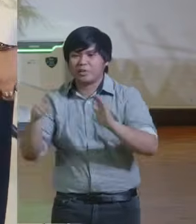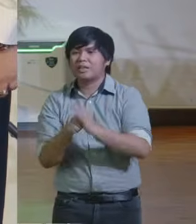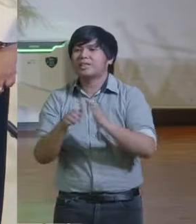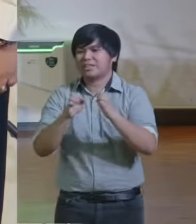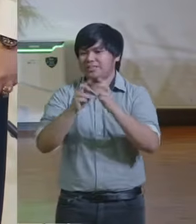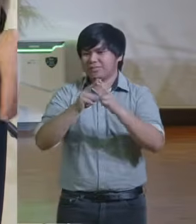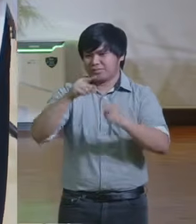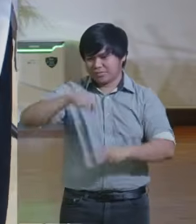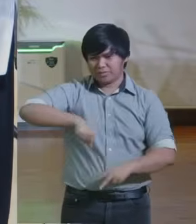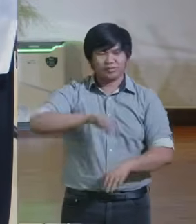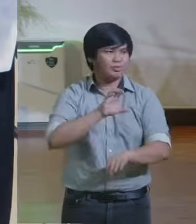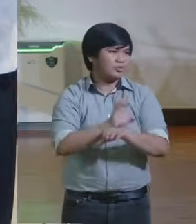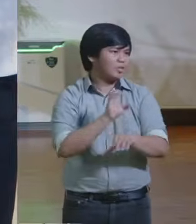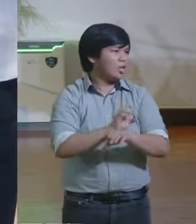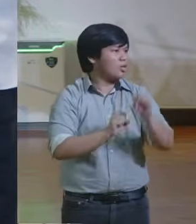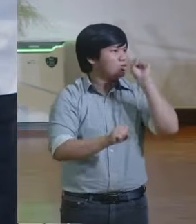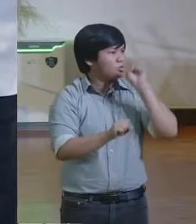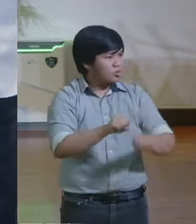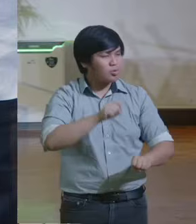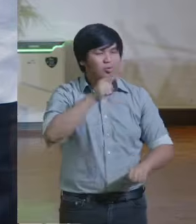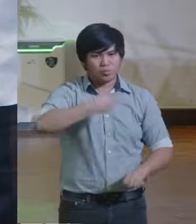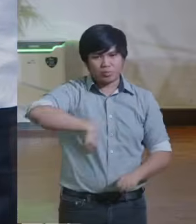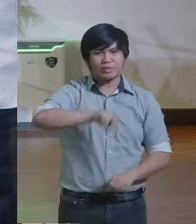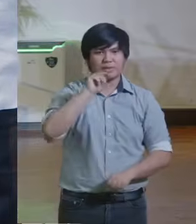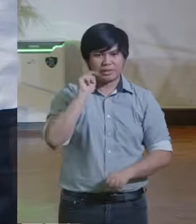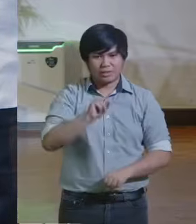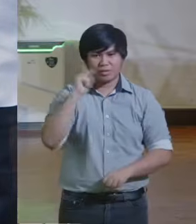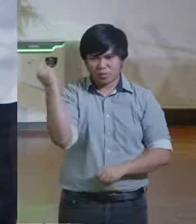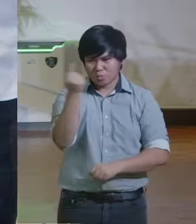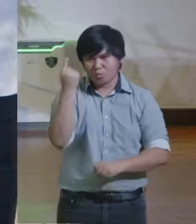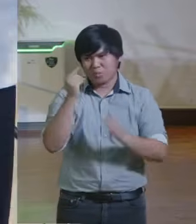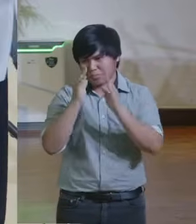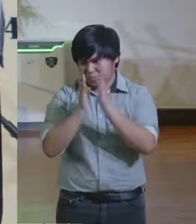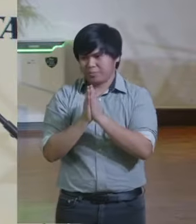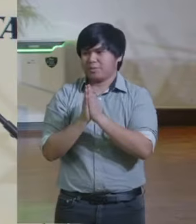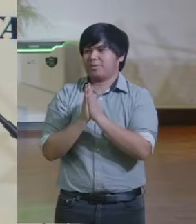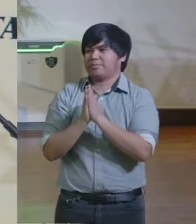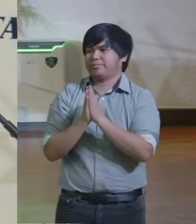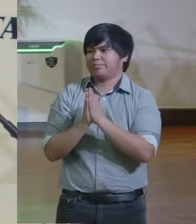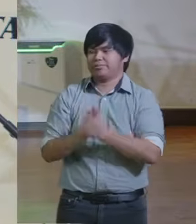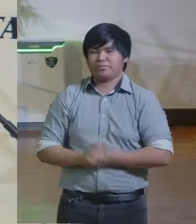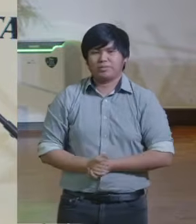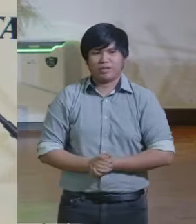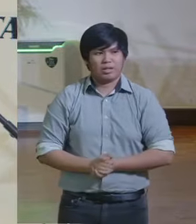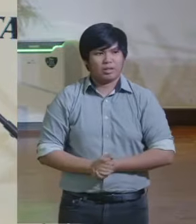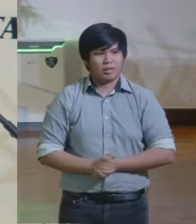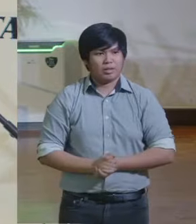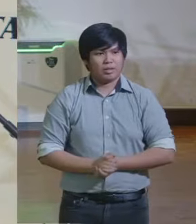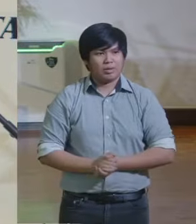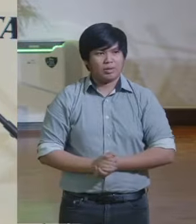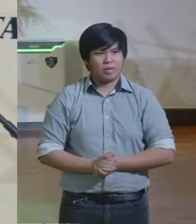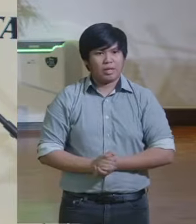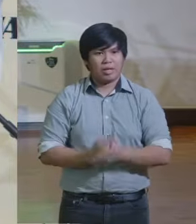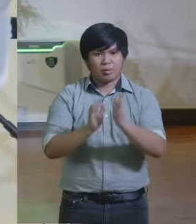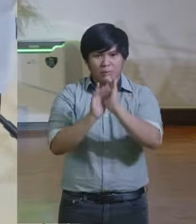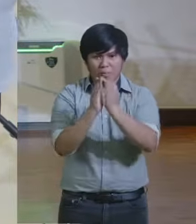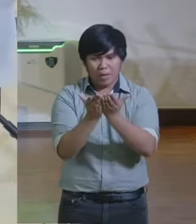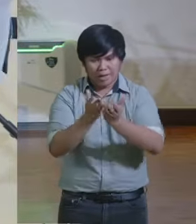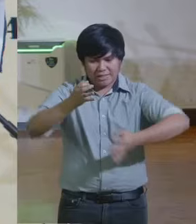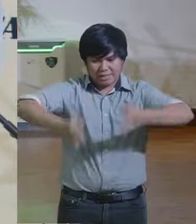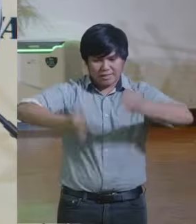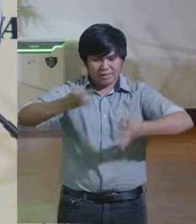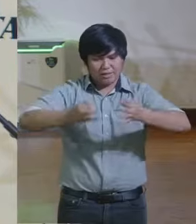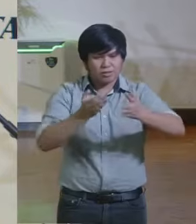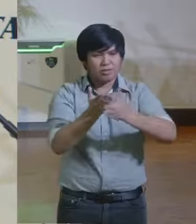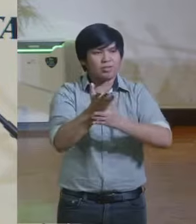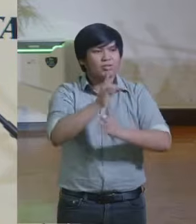natin. Kaya kailangan natin laging manalangin. Ang dominant theme po ng aklat, justification through faith